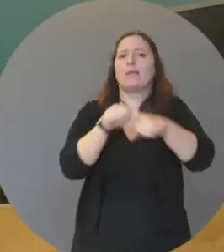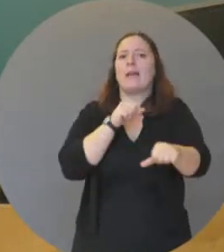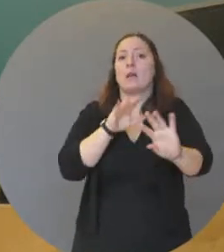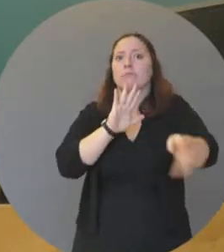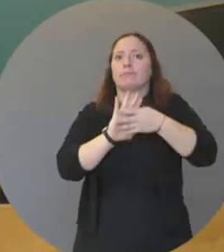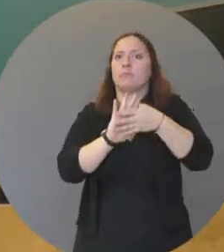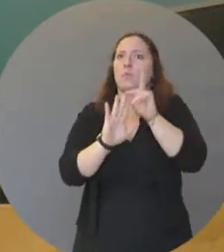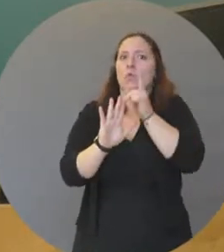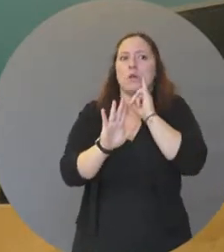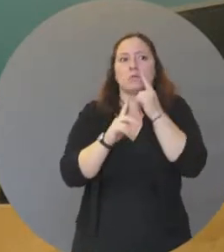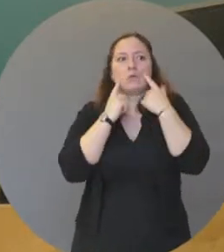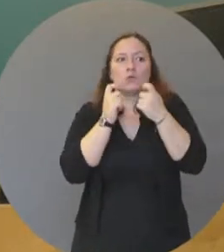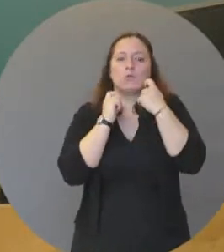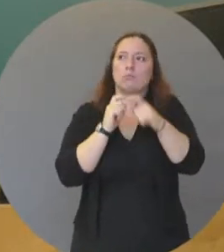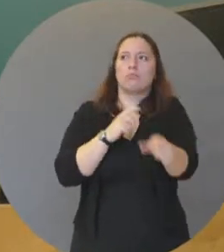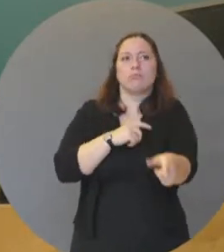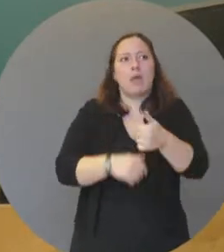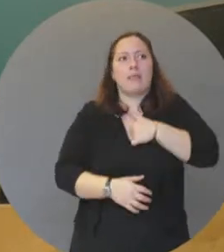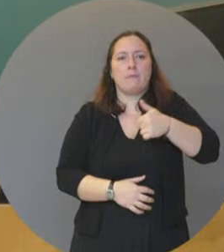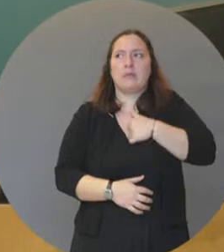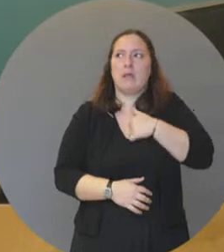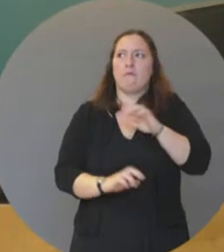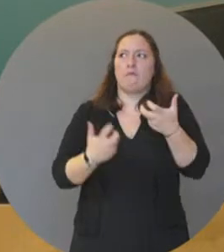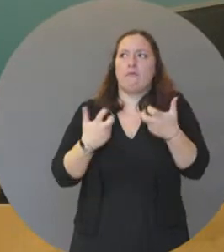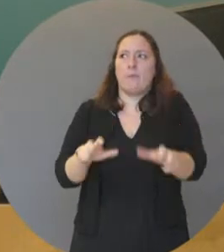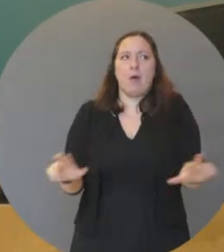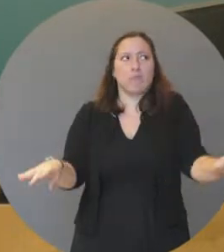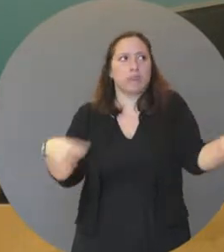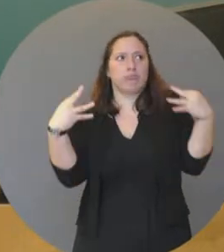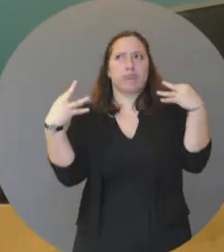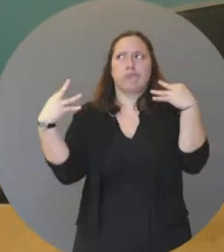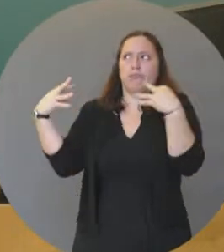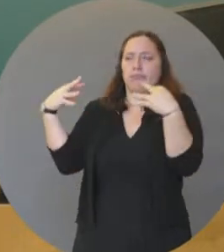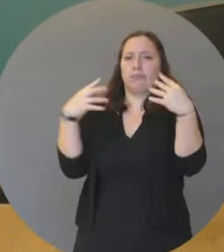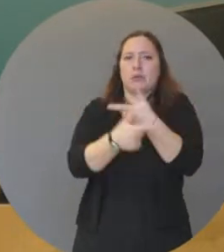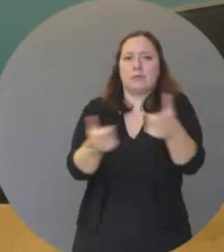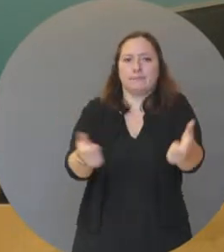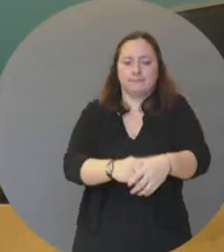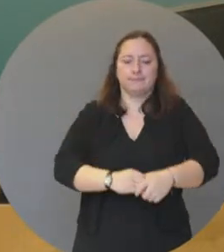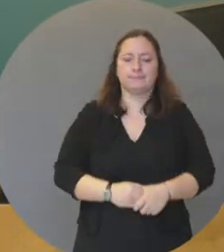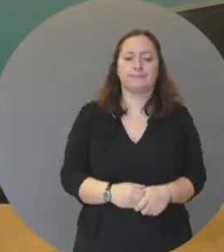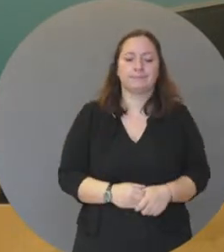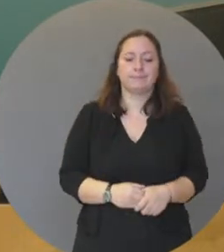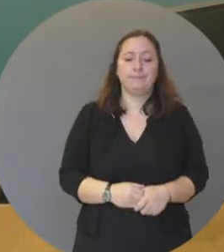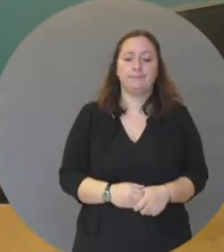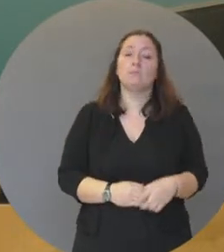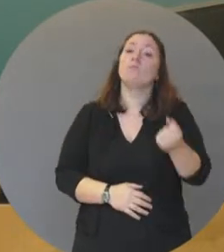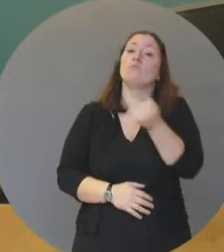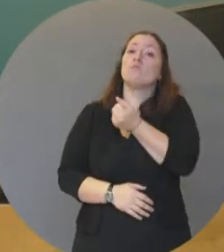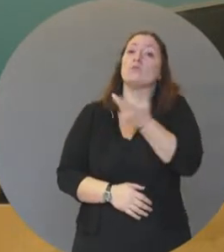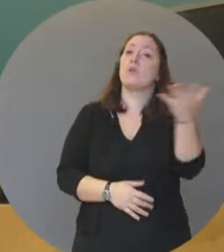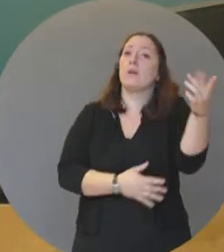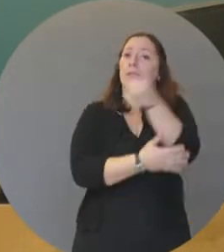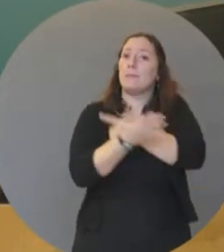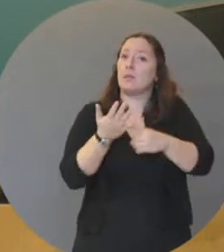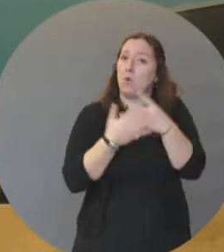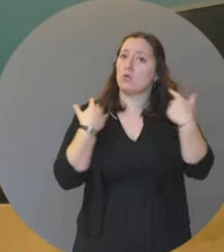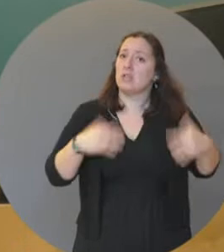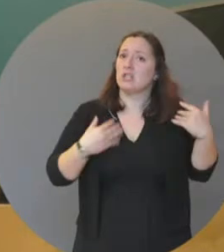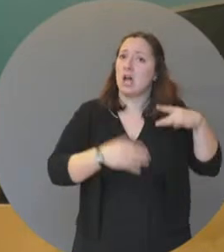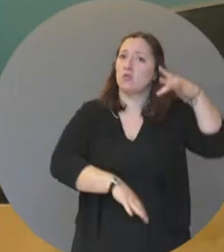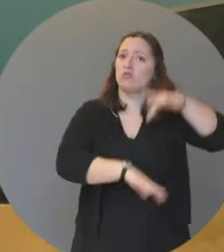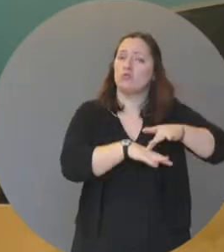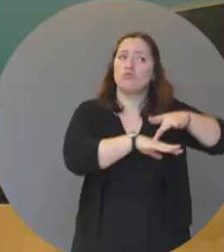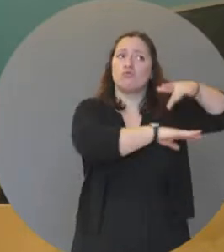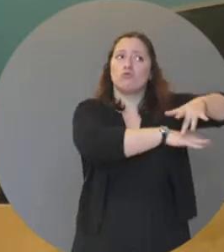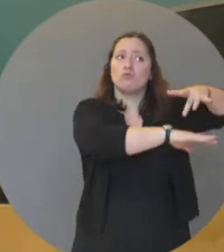l'intimité de nos jeunes parmi les départements qui ont équipé les collèges de distributeurs il convient de